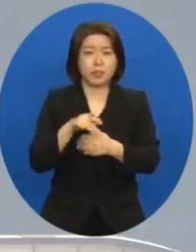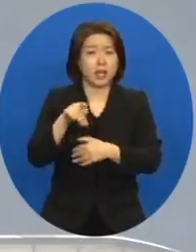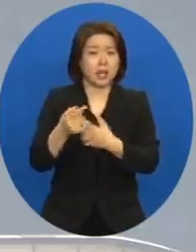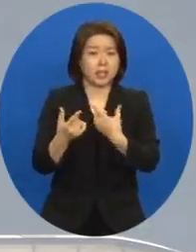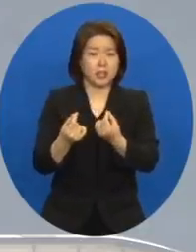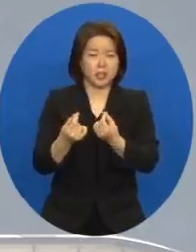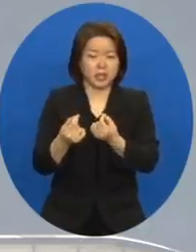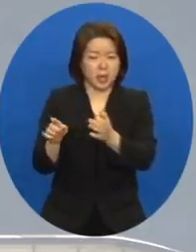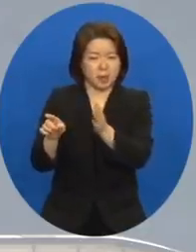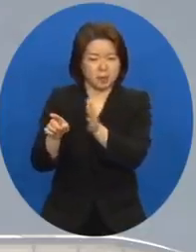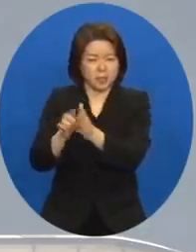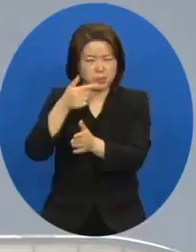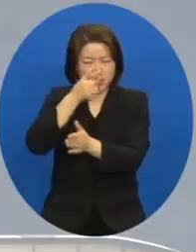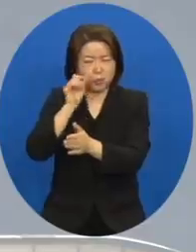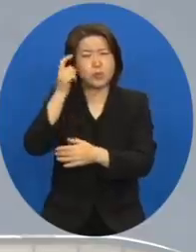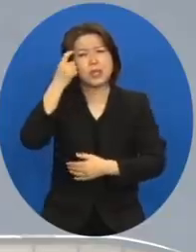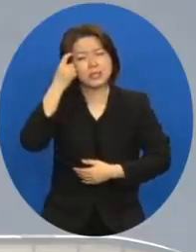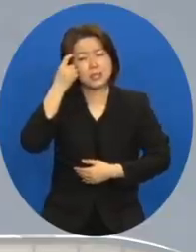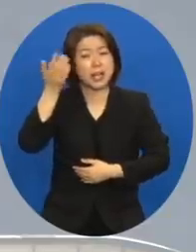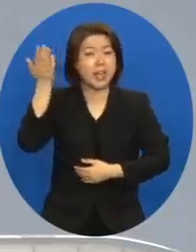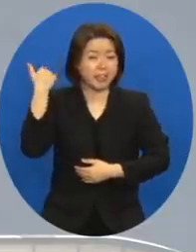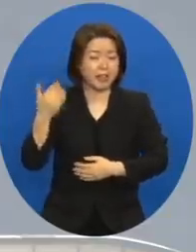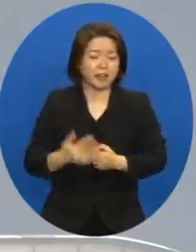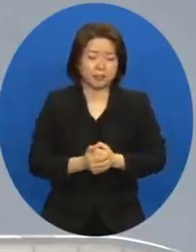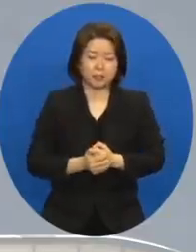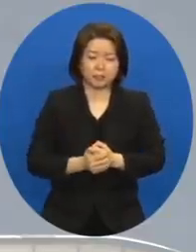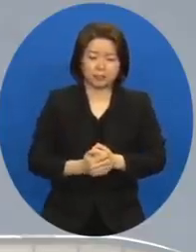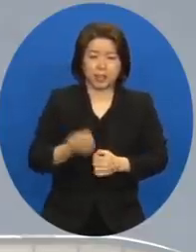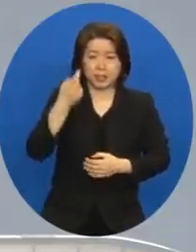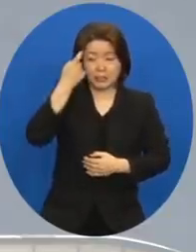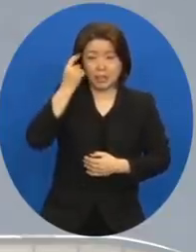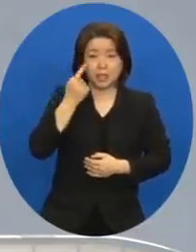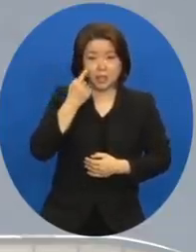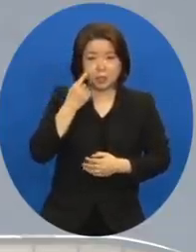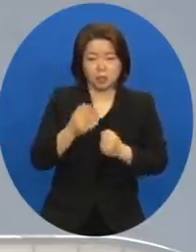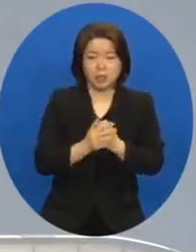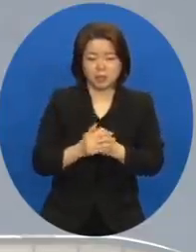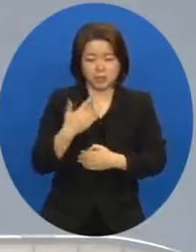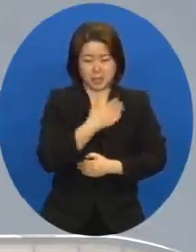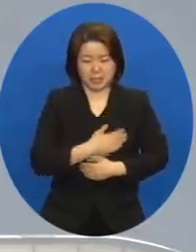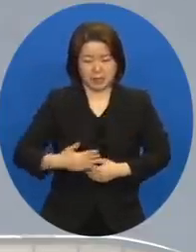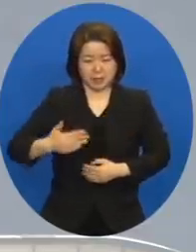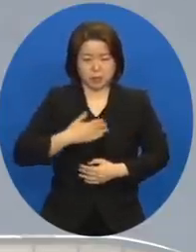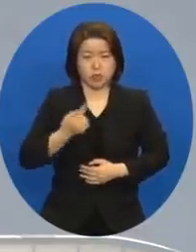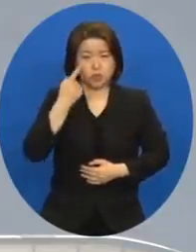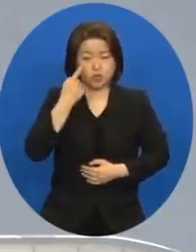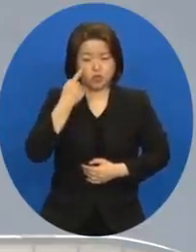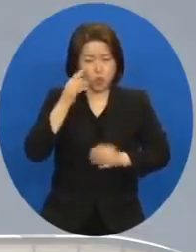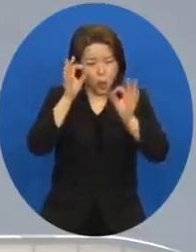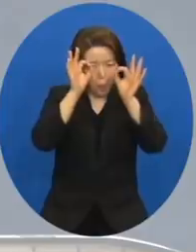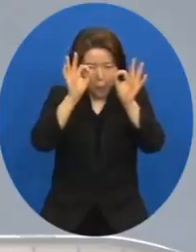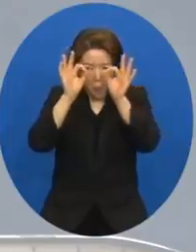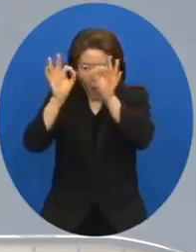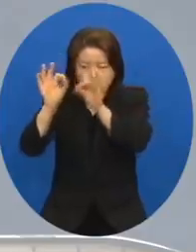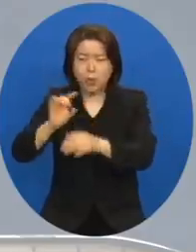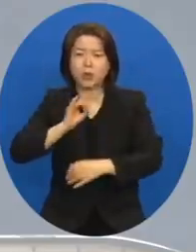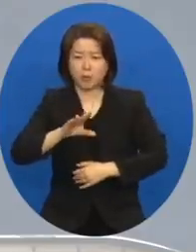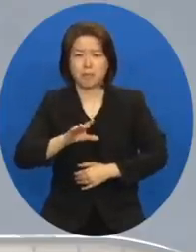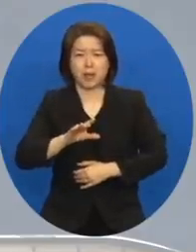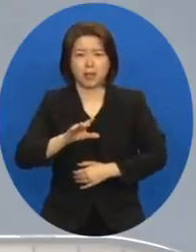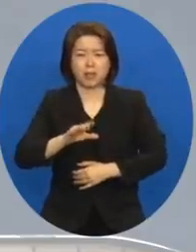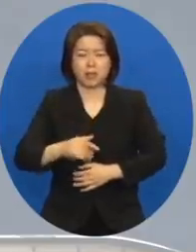믿음이 없었을까 생각해보니까 육신의 눈으로 보이는 것만 본 거예요